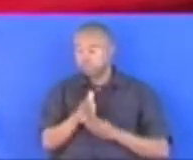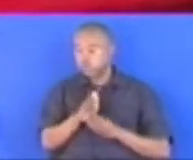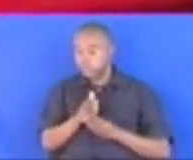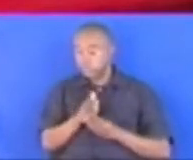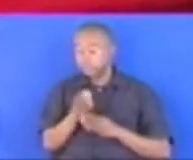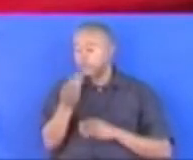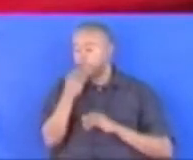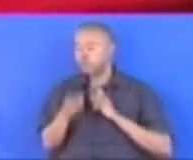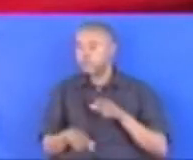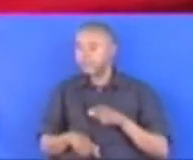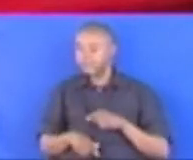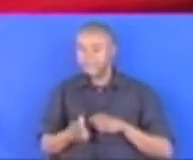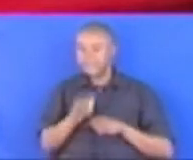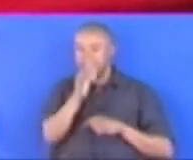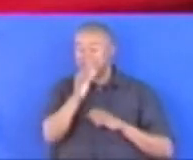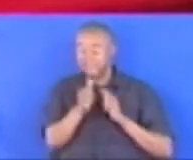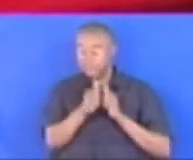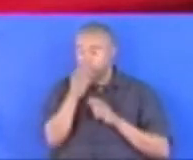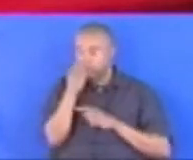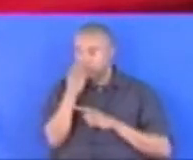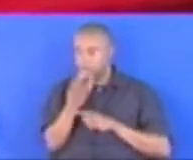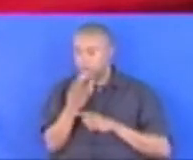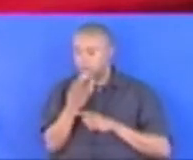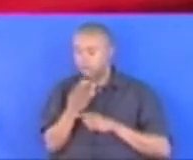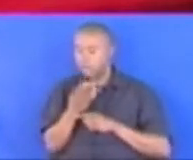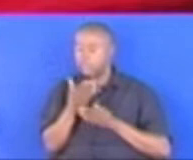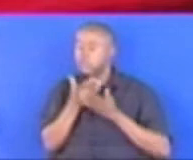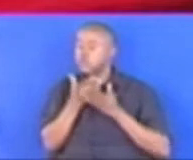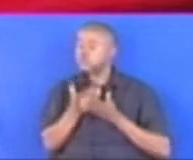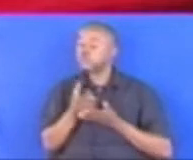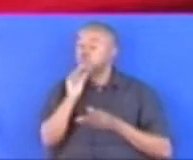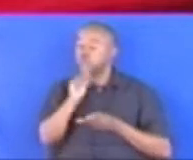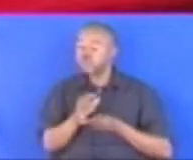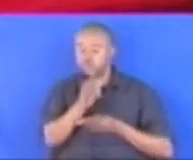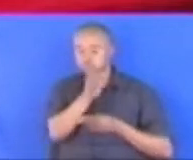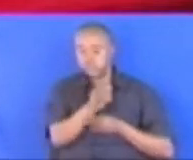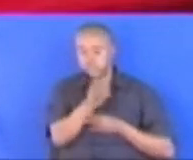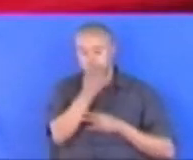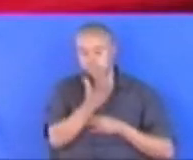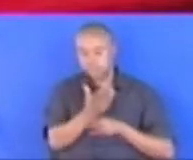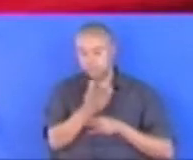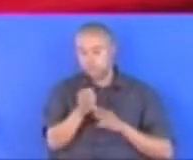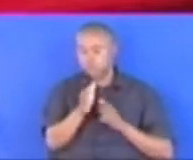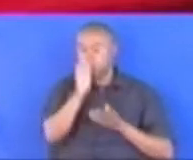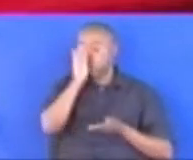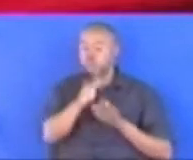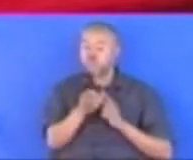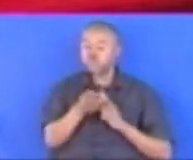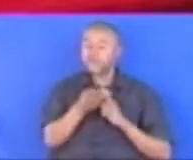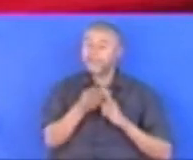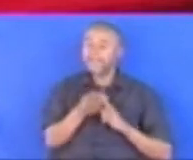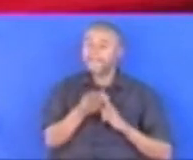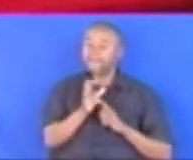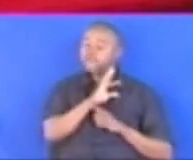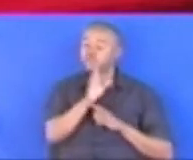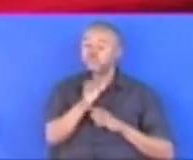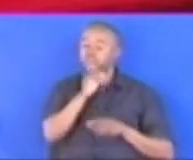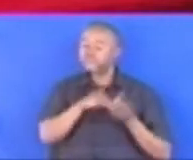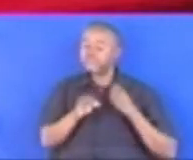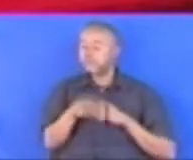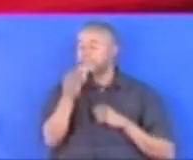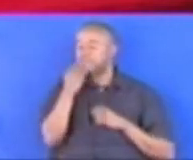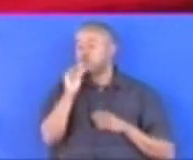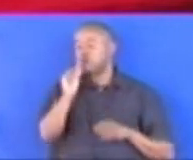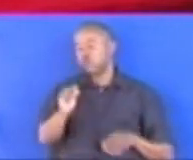uzalishaji wa chakula. 14% wana uzito pungufu na 5% wana upungufu wa damu. Hivi vyote vinachangiwa na lishe